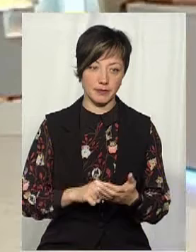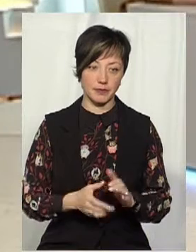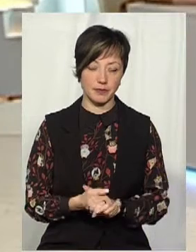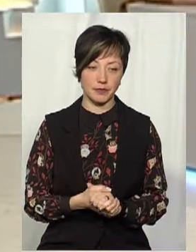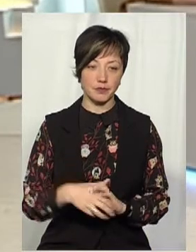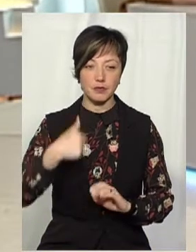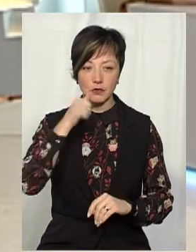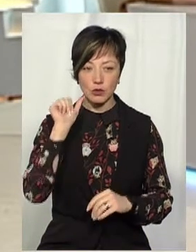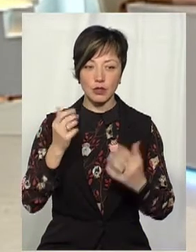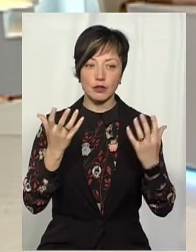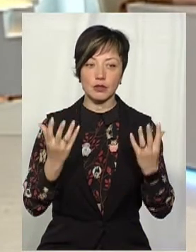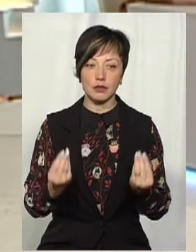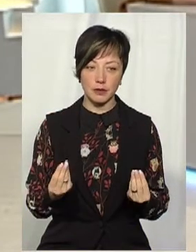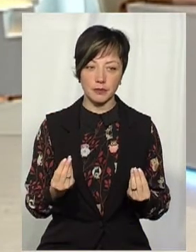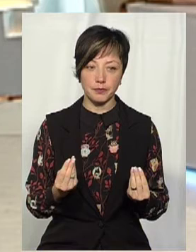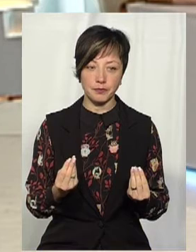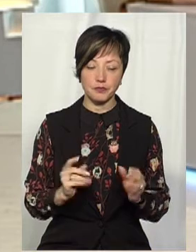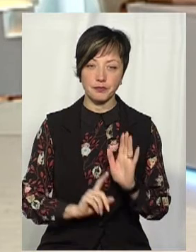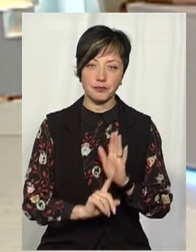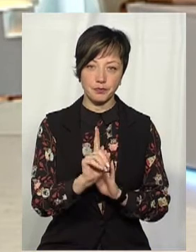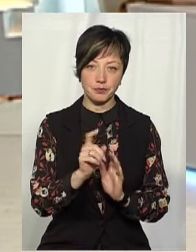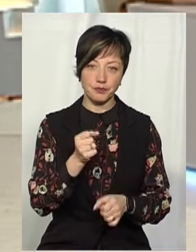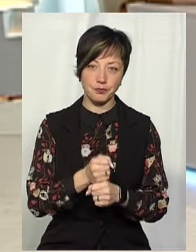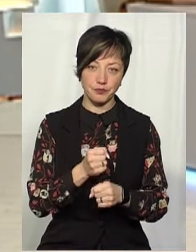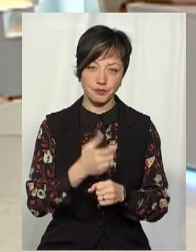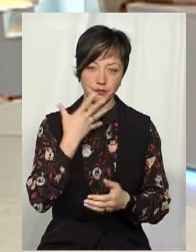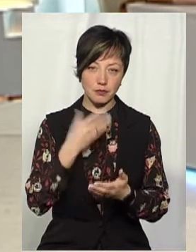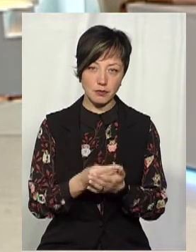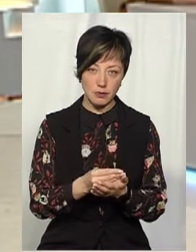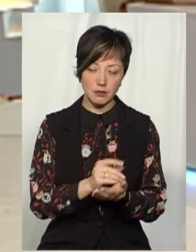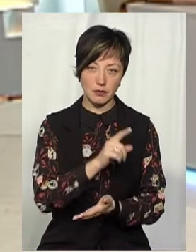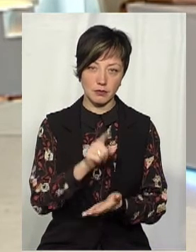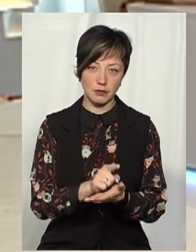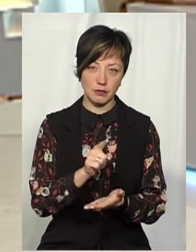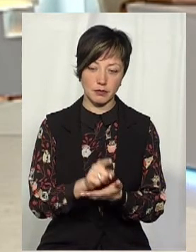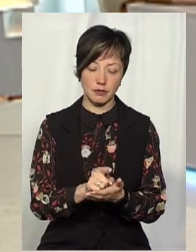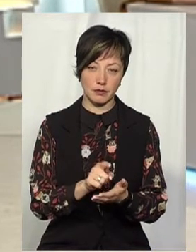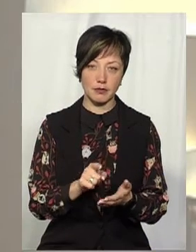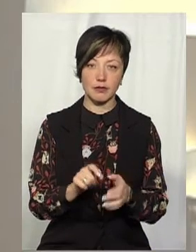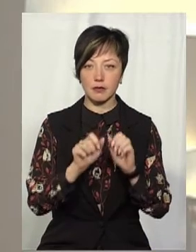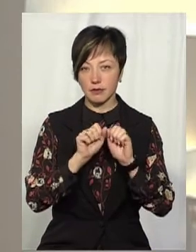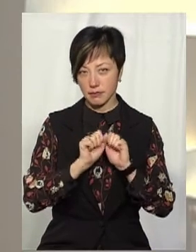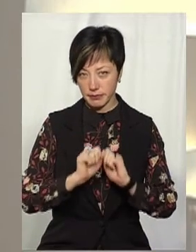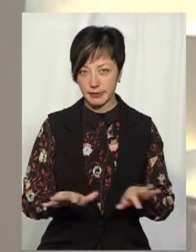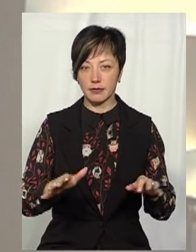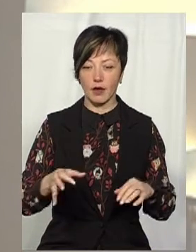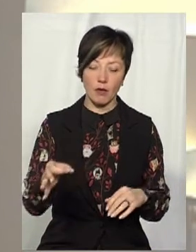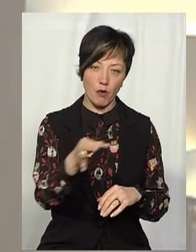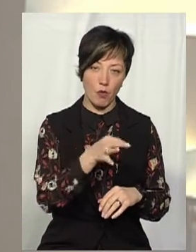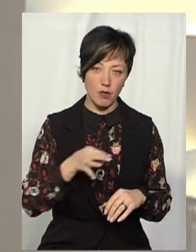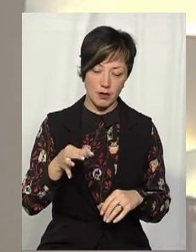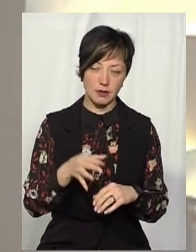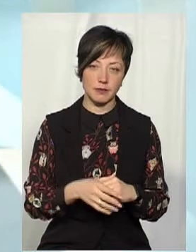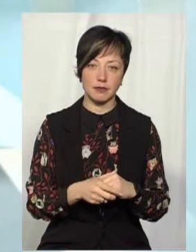З учорашнього дня, як зазначали, вони приступили до виконання своїх посадових обов'язків. Тобто роз'їхалися одразу по громадах? Так, вони